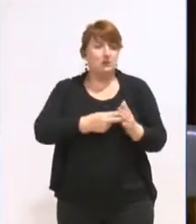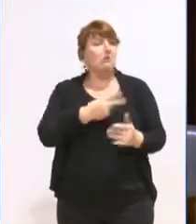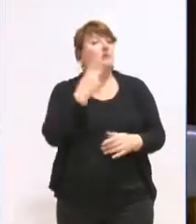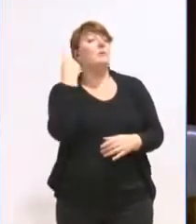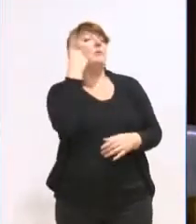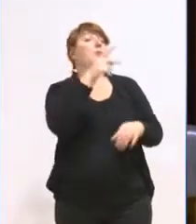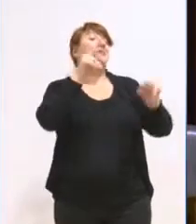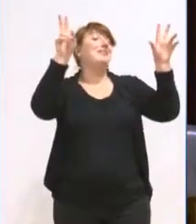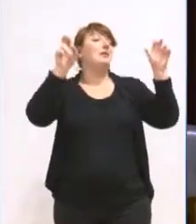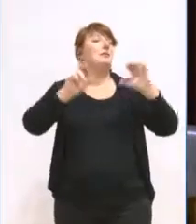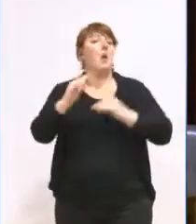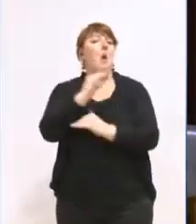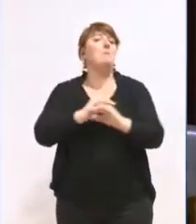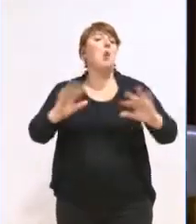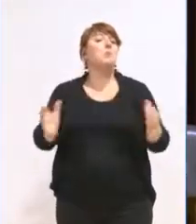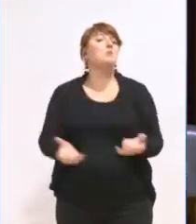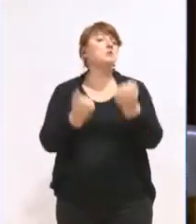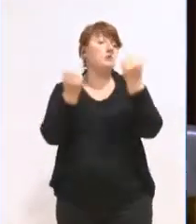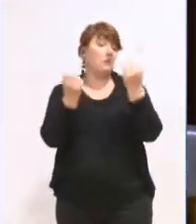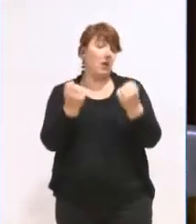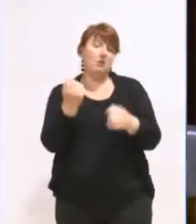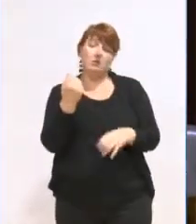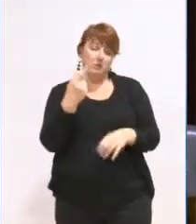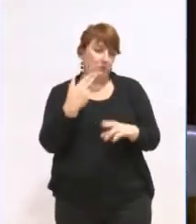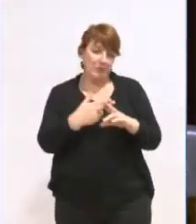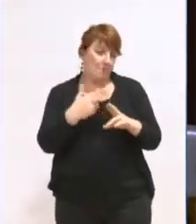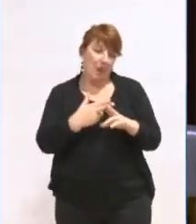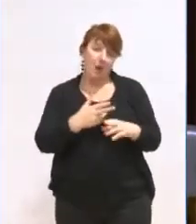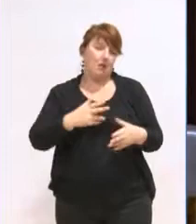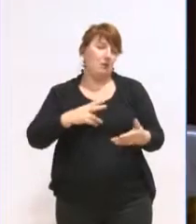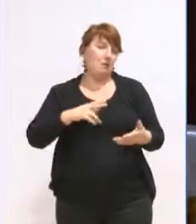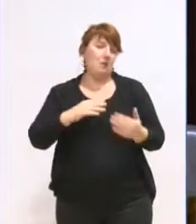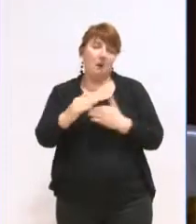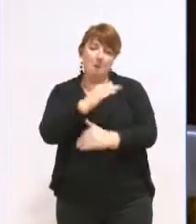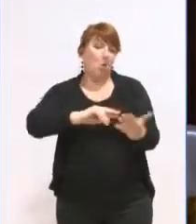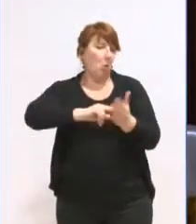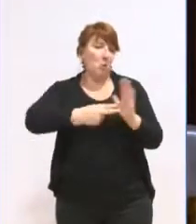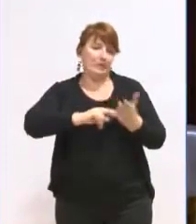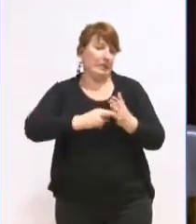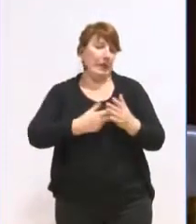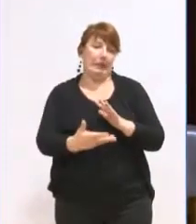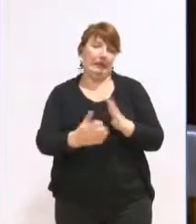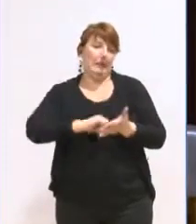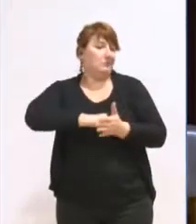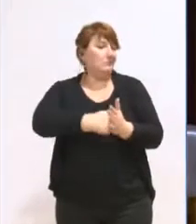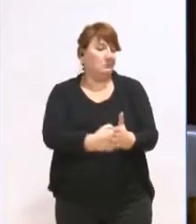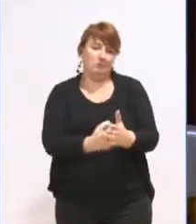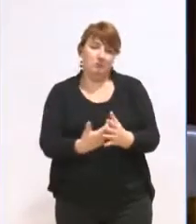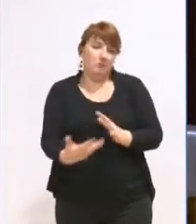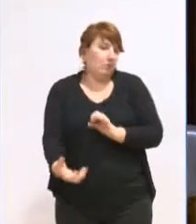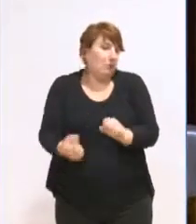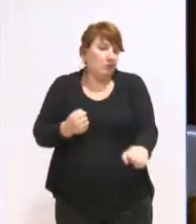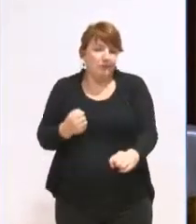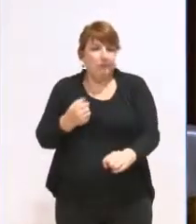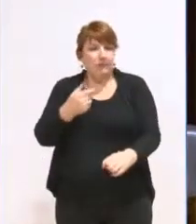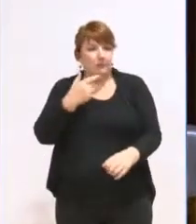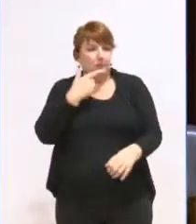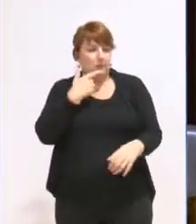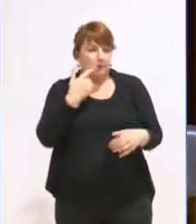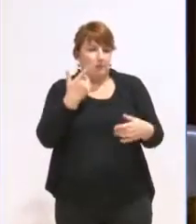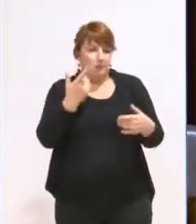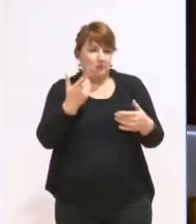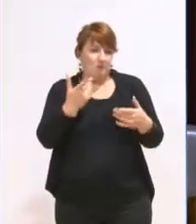sauvegarde. Il serait intéressant que sur cette question de la proximité, là où vous parlez beaucoup de politique